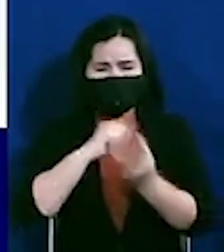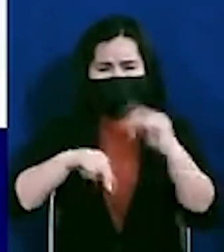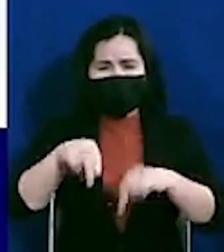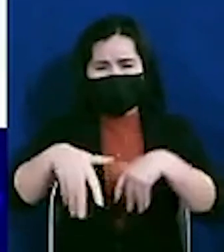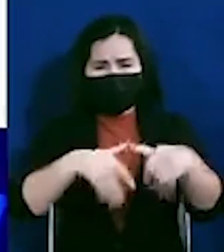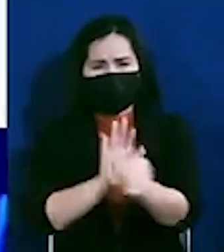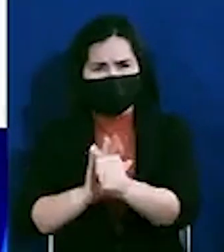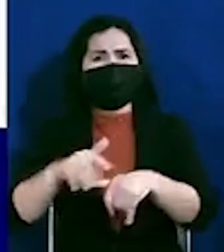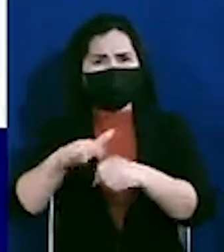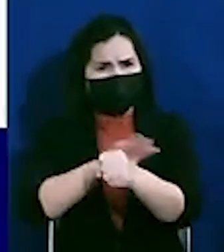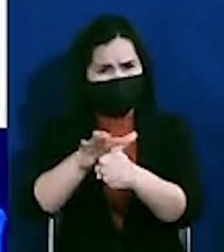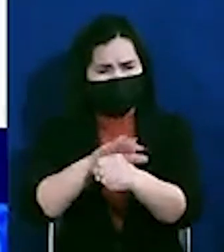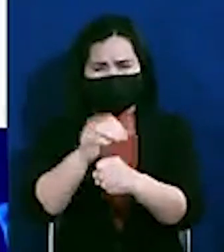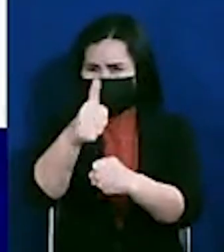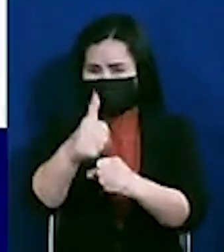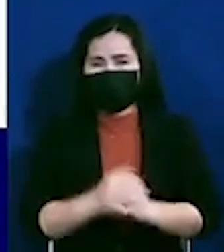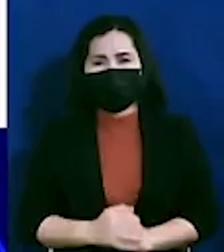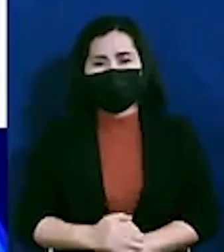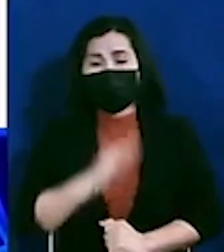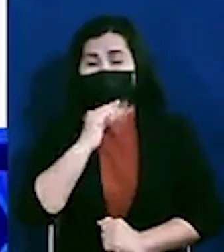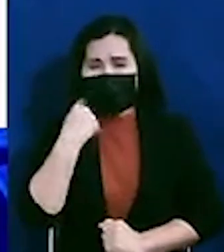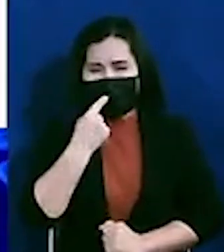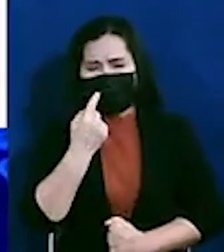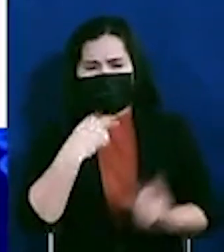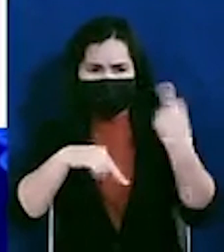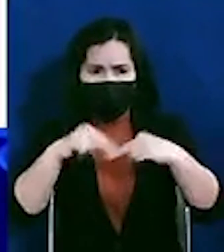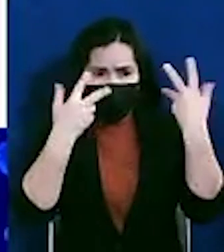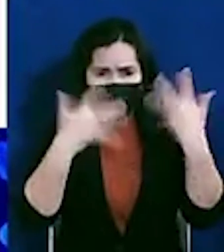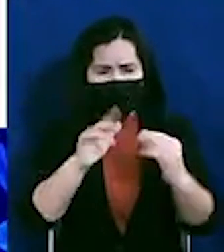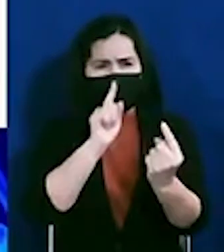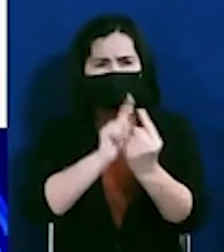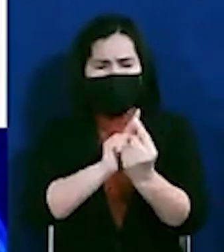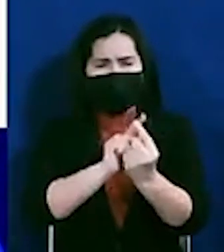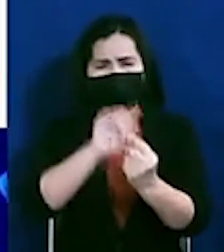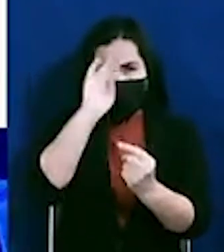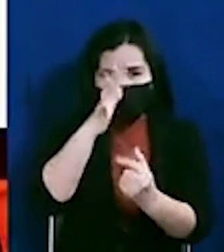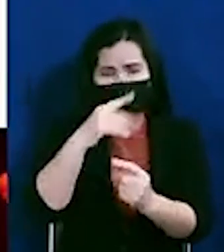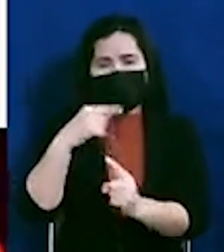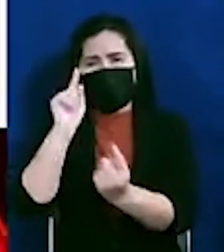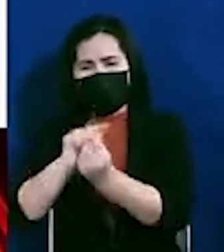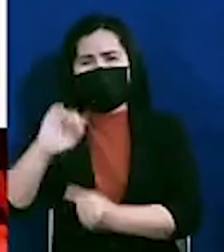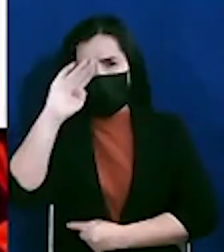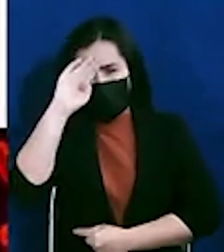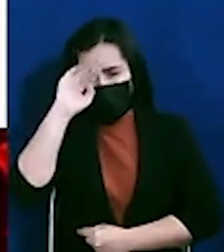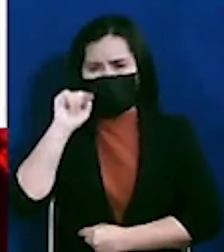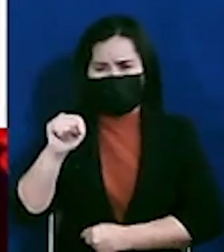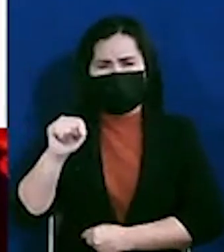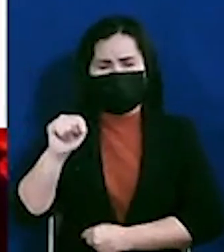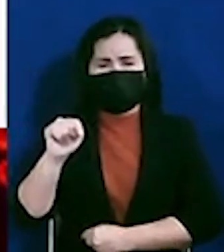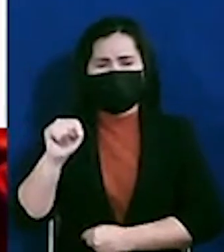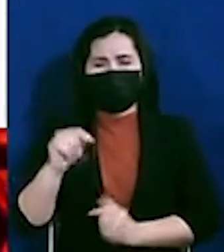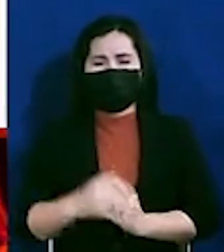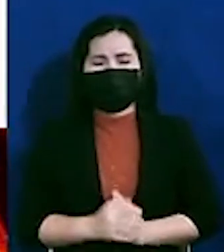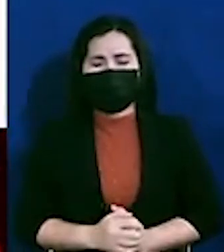เพราะว่าเมื่อท่านตรวจเป็นบวกเป็นลบอะไรก็แล้วแต่เนี่ยโดยเฉพาะถ้าเป็นบวกเนี่ยถ้าท่านจะต้องได้